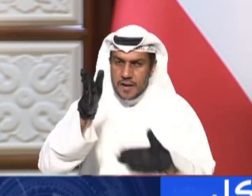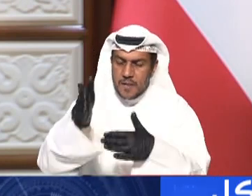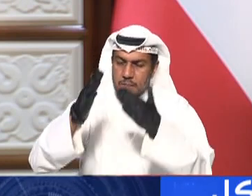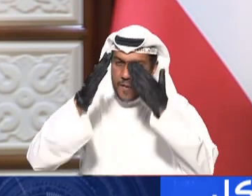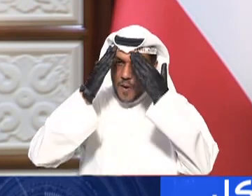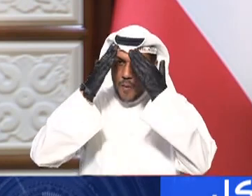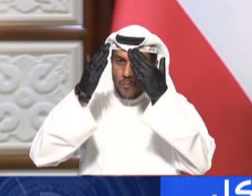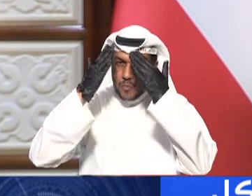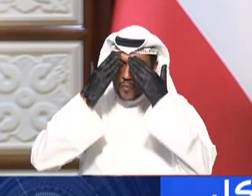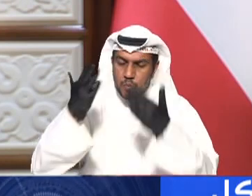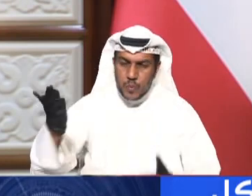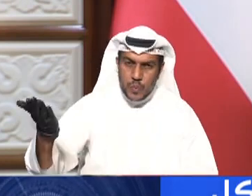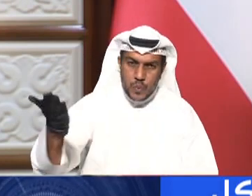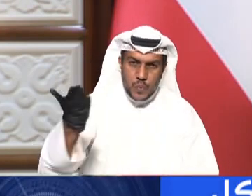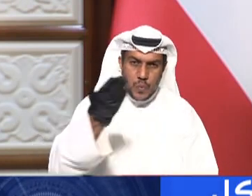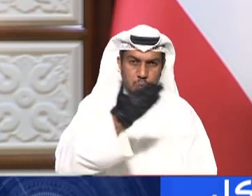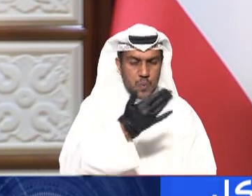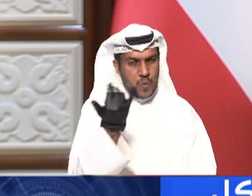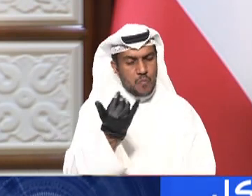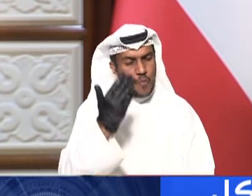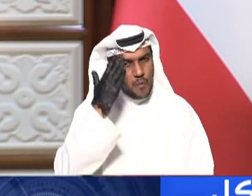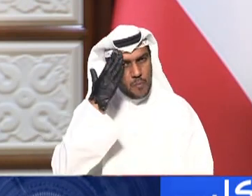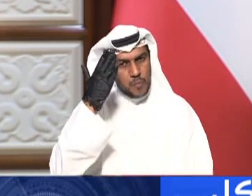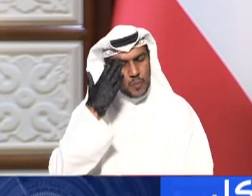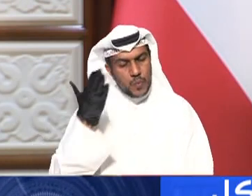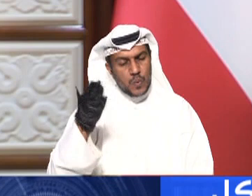بما هو مطلوب في هذه المرحلة. إحنا